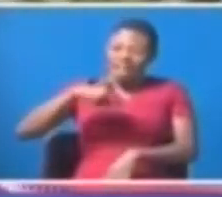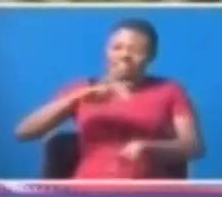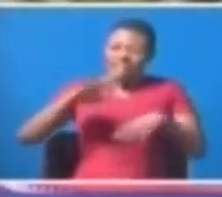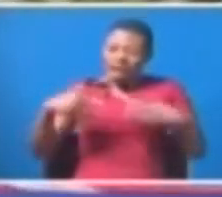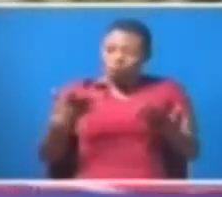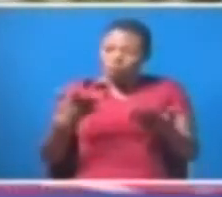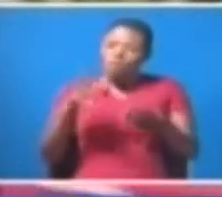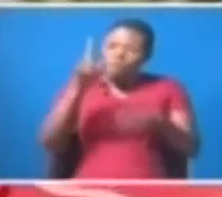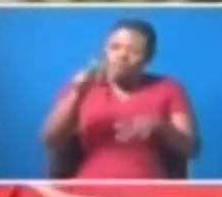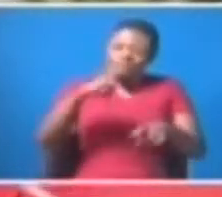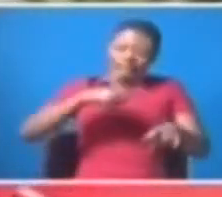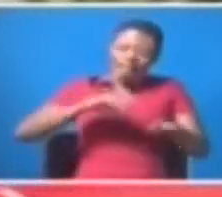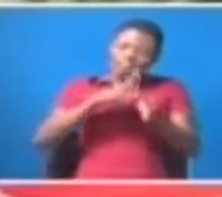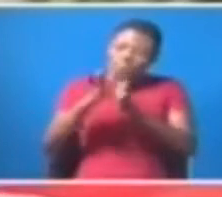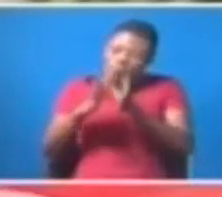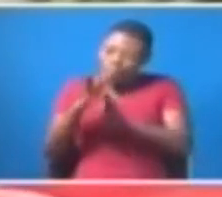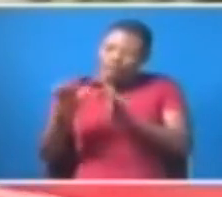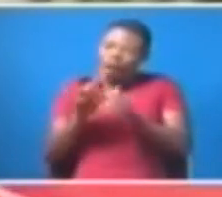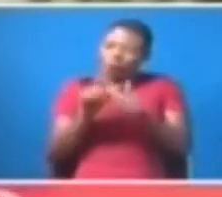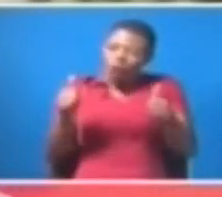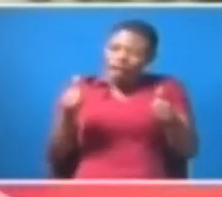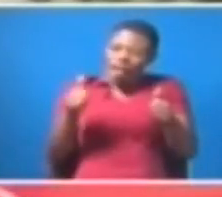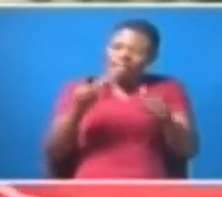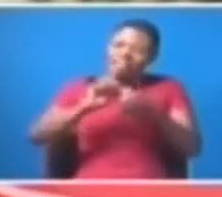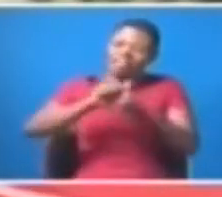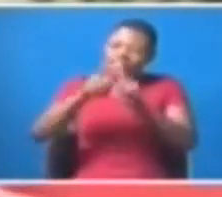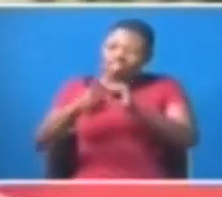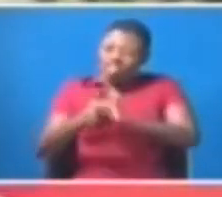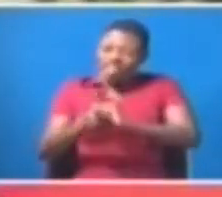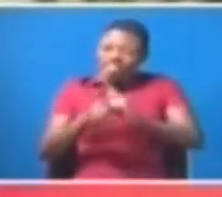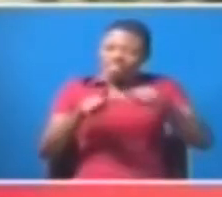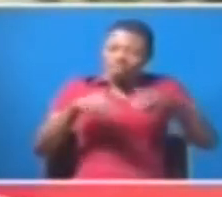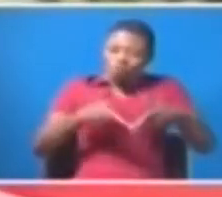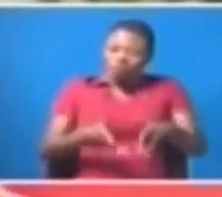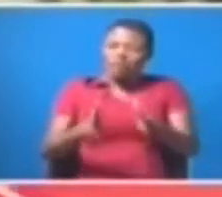lazima pia si tujiandae vizuri, tuweze kubadilisha tactics zetu.